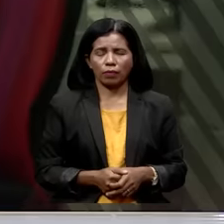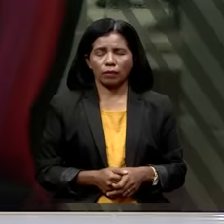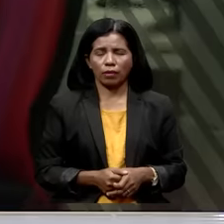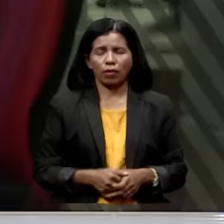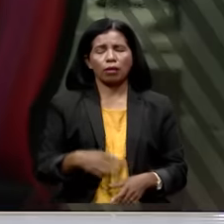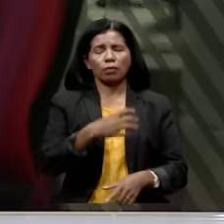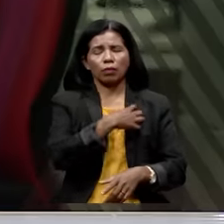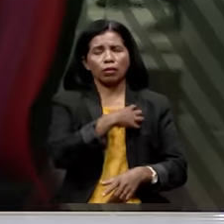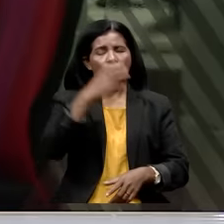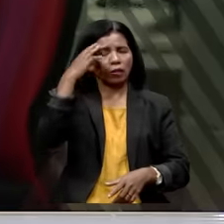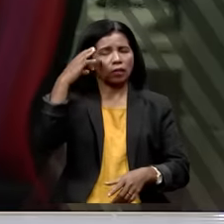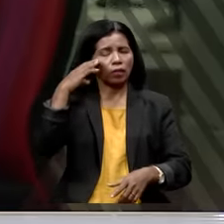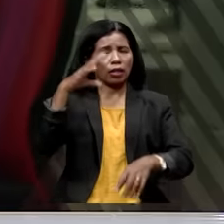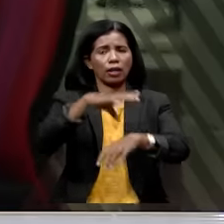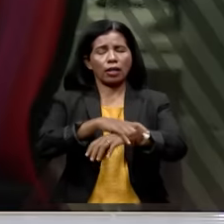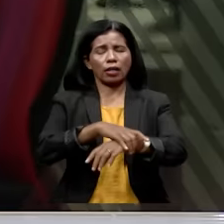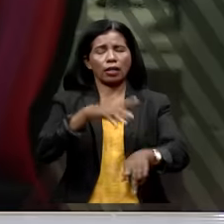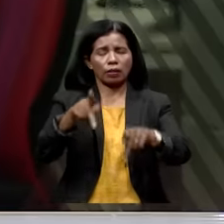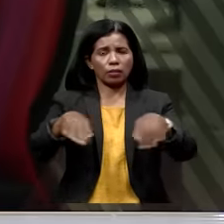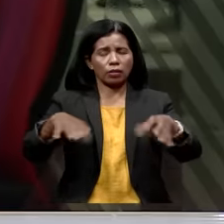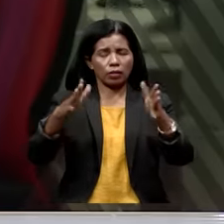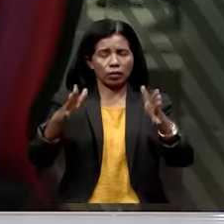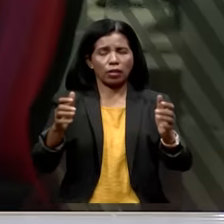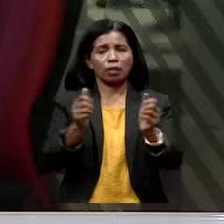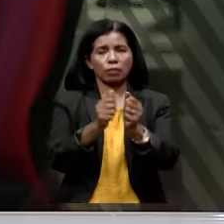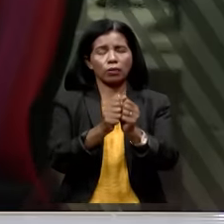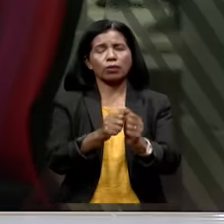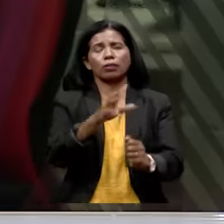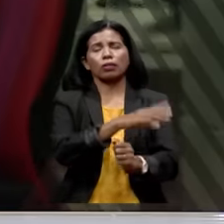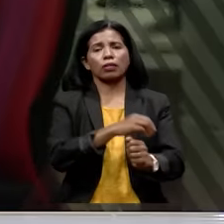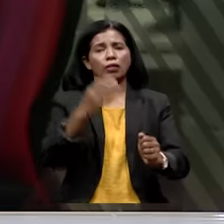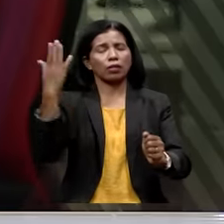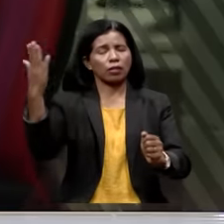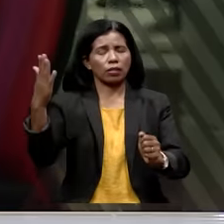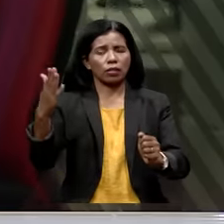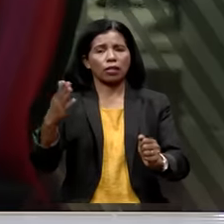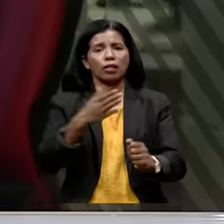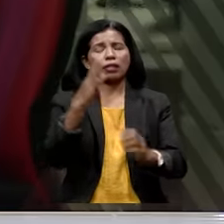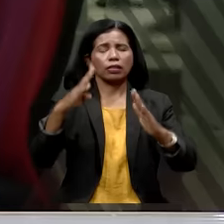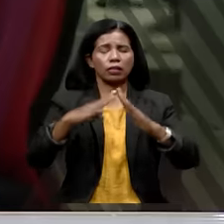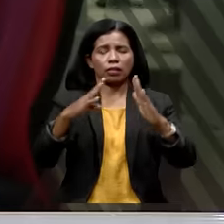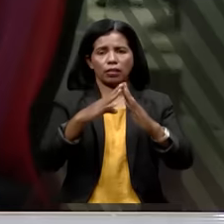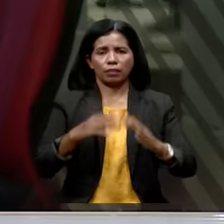Polisi Korea do Sul captura trabalhador Timor Oang na insanulo racing ida e a cidade Gwangju.